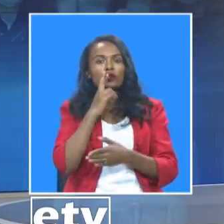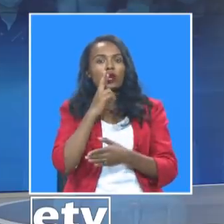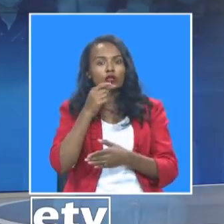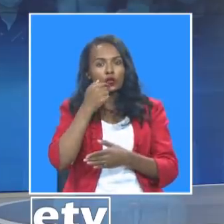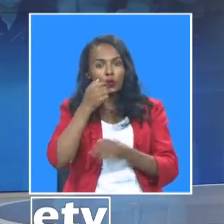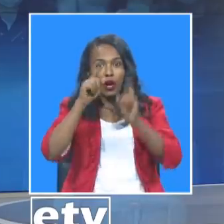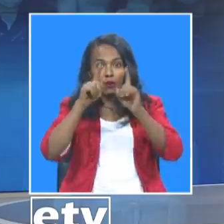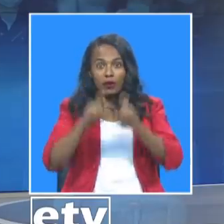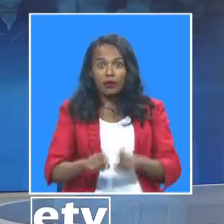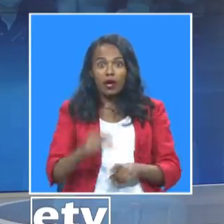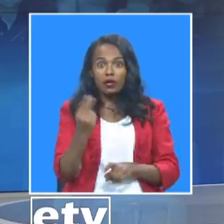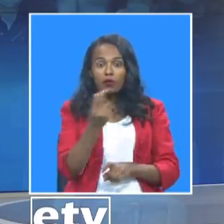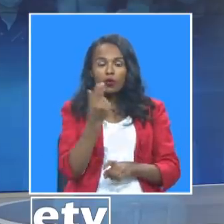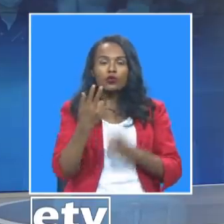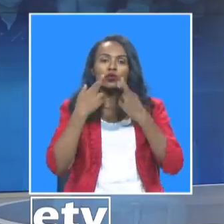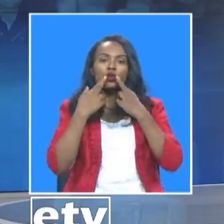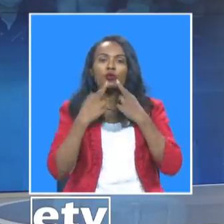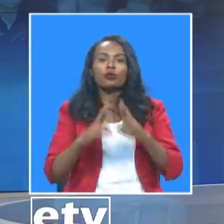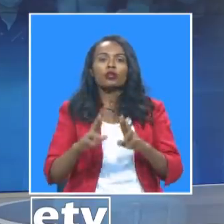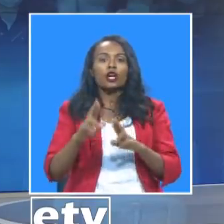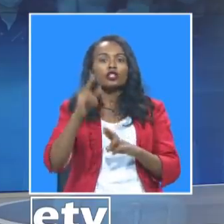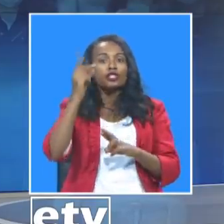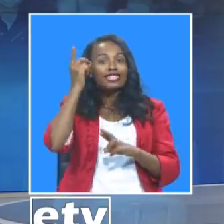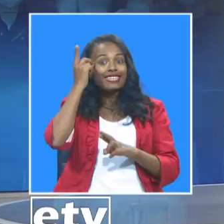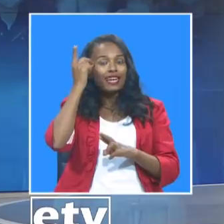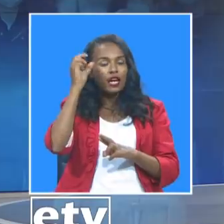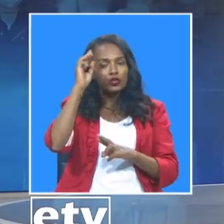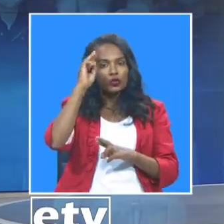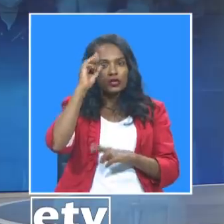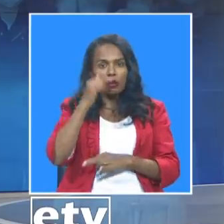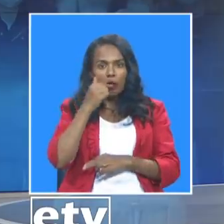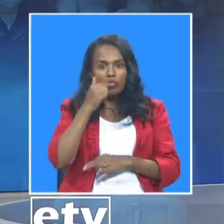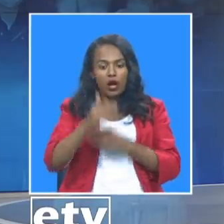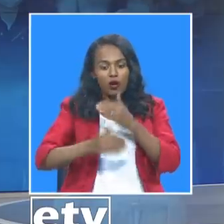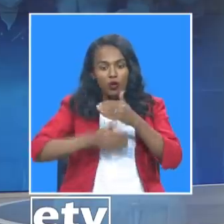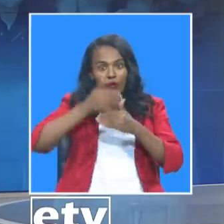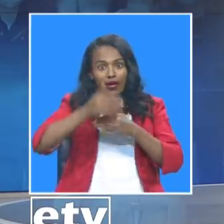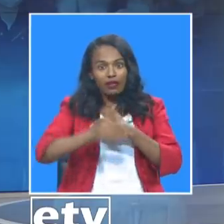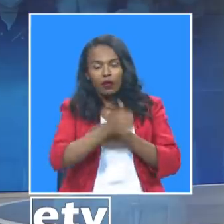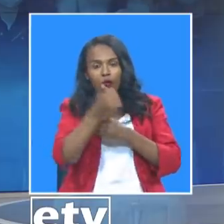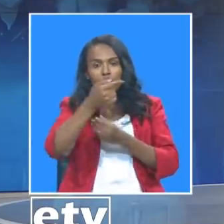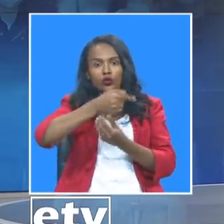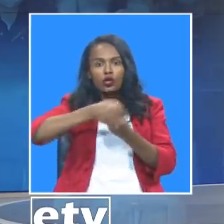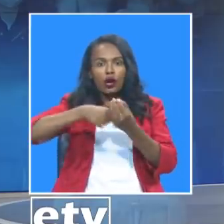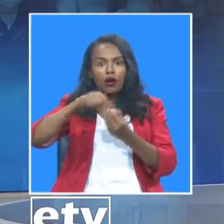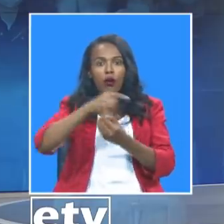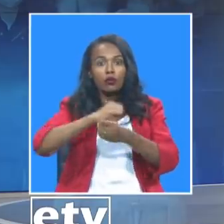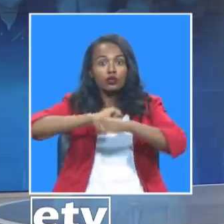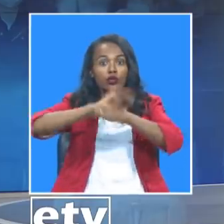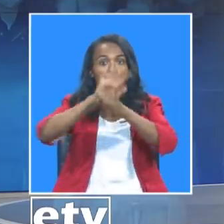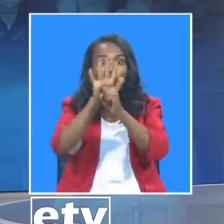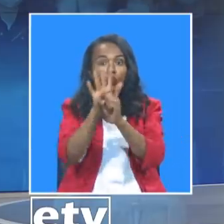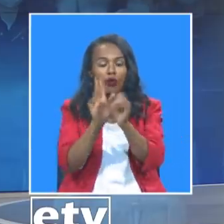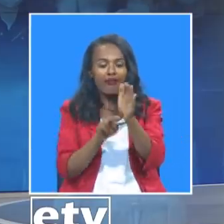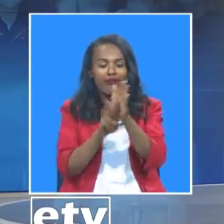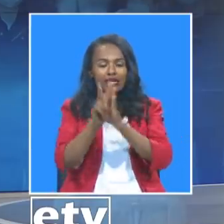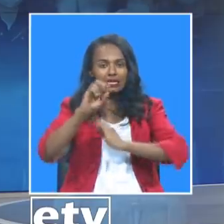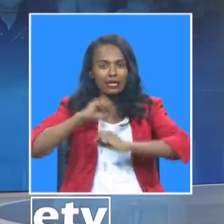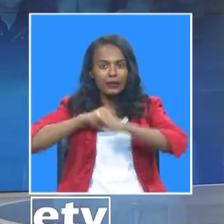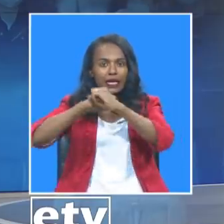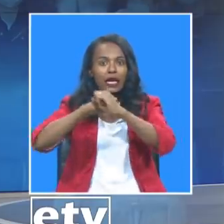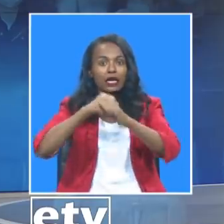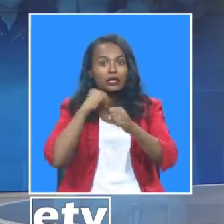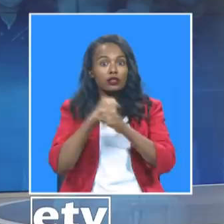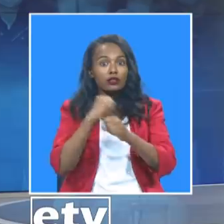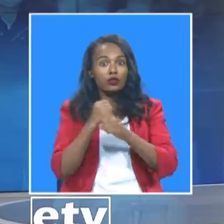መርማሪ ቦርዱ። ሪፖርተራችን ይድነቃቸው ሰማው እንደዘገበው በቀጣይም በሌሎች አካባቢዎች የኮሮና ቫይረስን ለመከላከል እየተከናወኑ